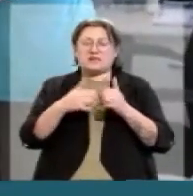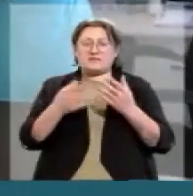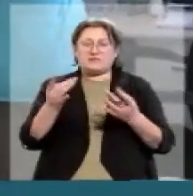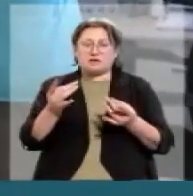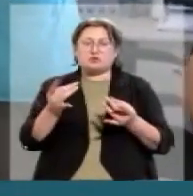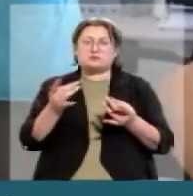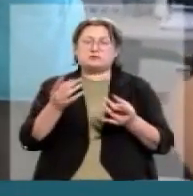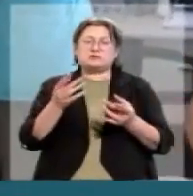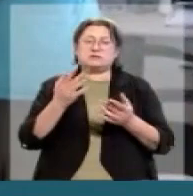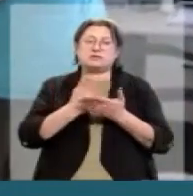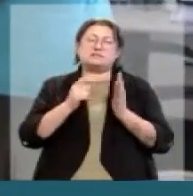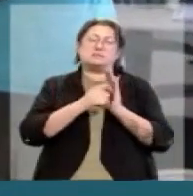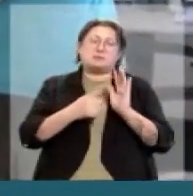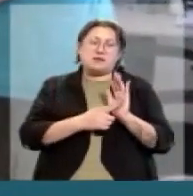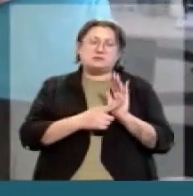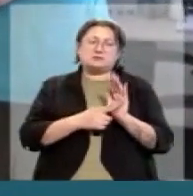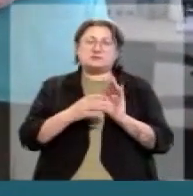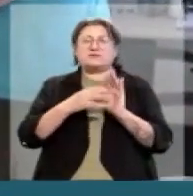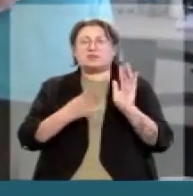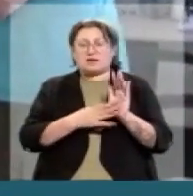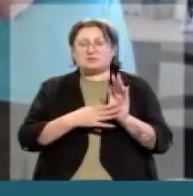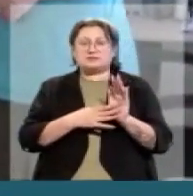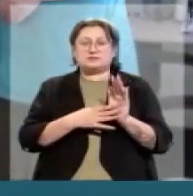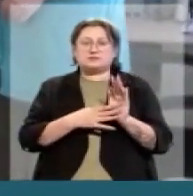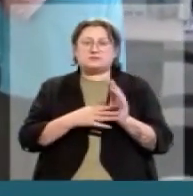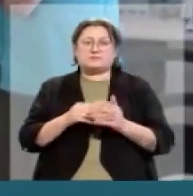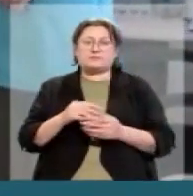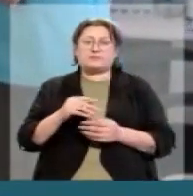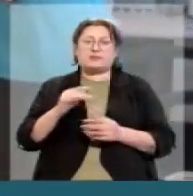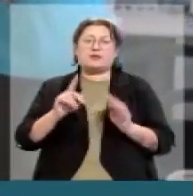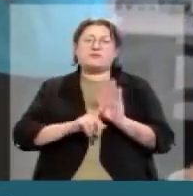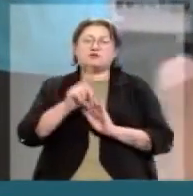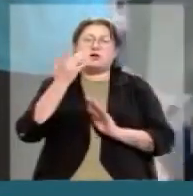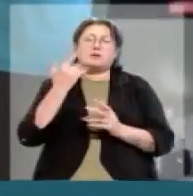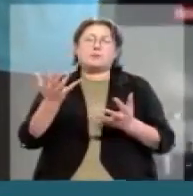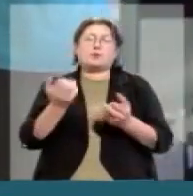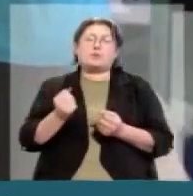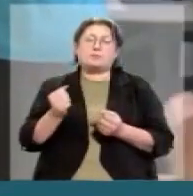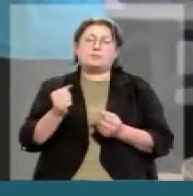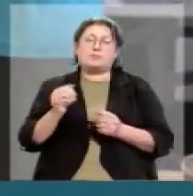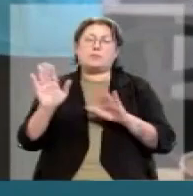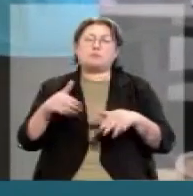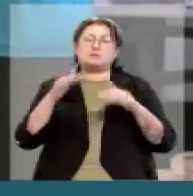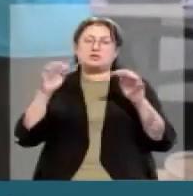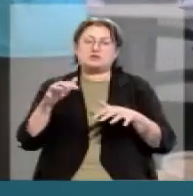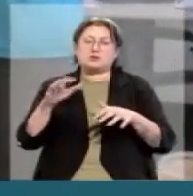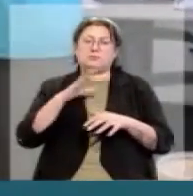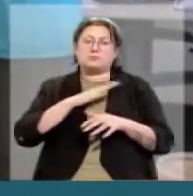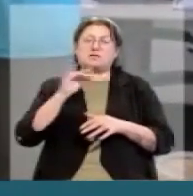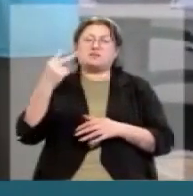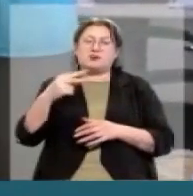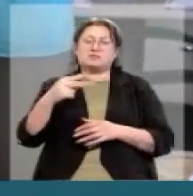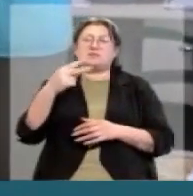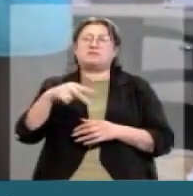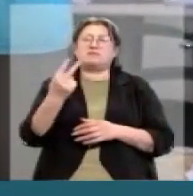можно сказать, средняя влажность, но есть выборочная 18-19 влажность. В том начале, когда приемка у нас после дождей, и было и